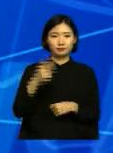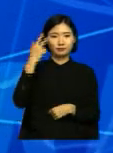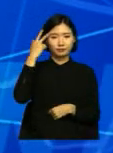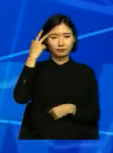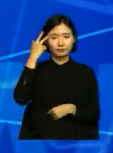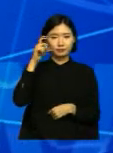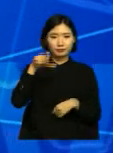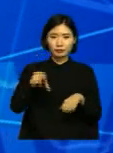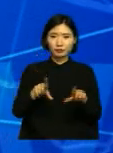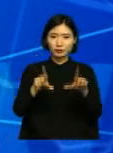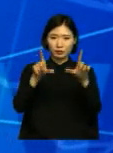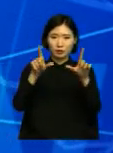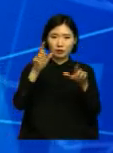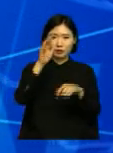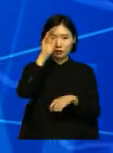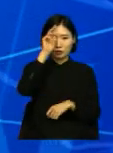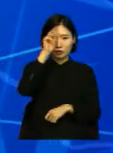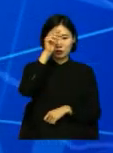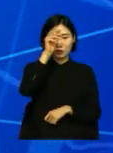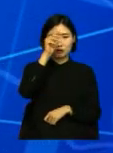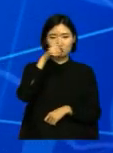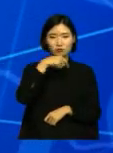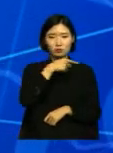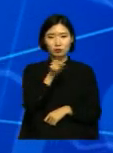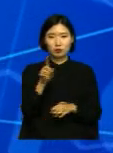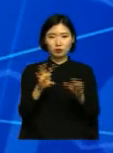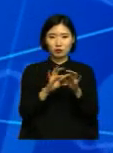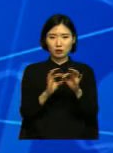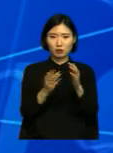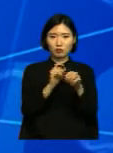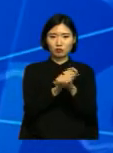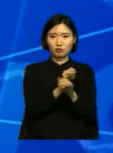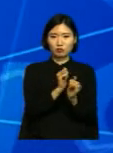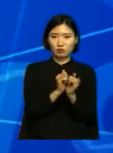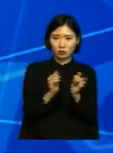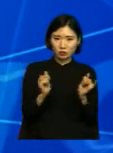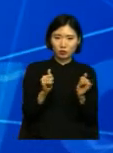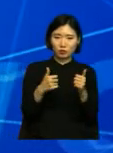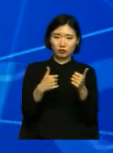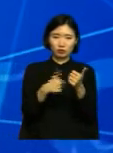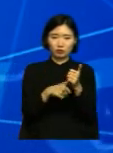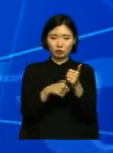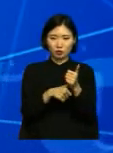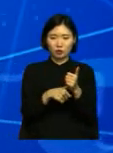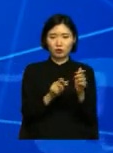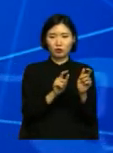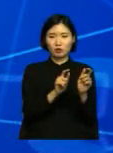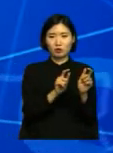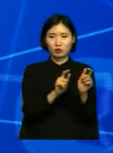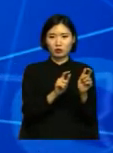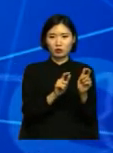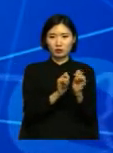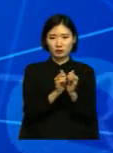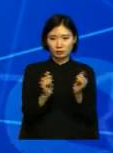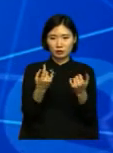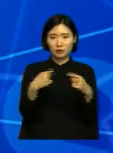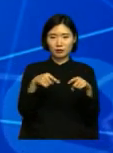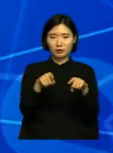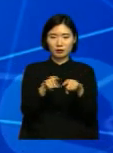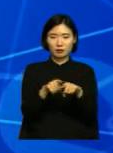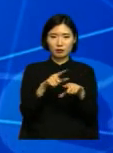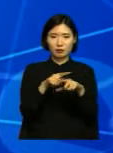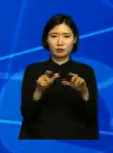여주시가 지난 15일 경찰과 소방 등 관계 공무원과 의용소방대, 자율방범대 등 시민들과 더불어